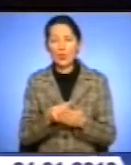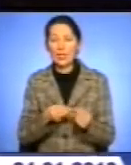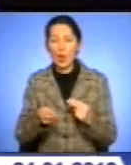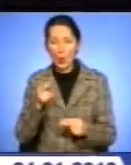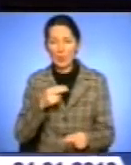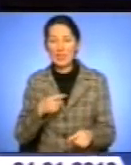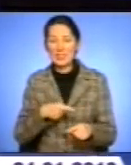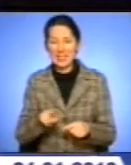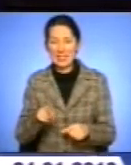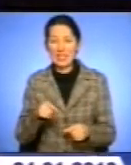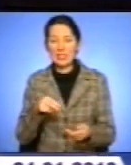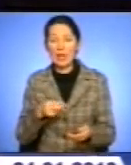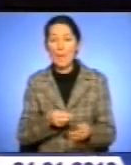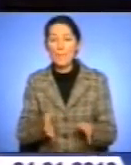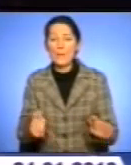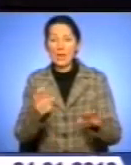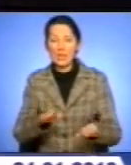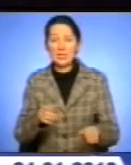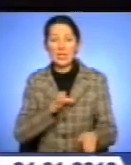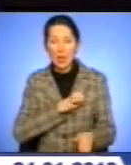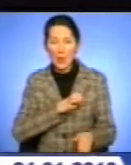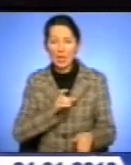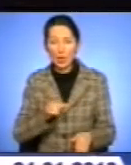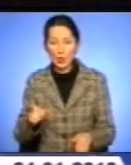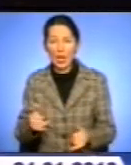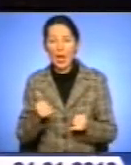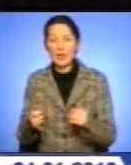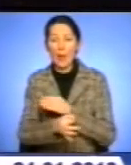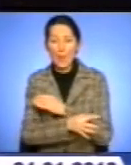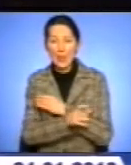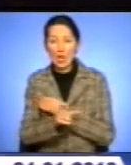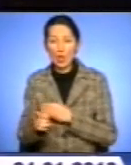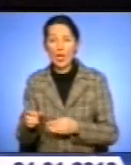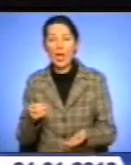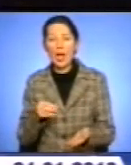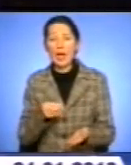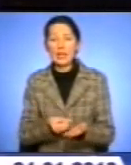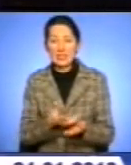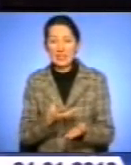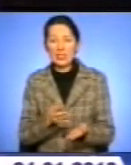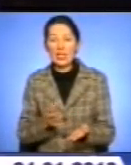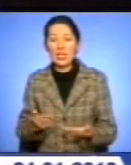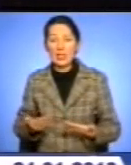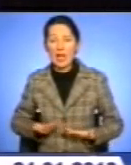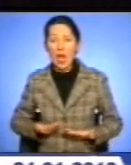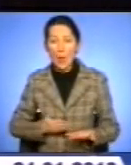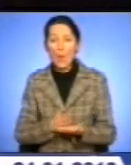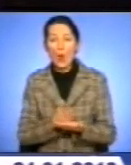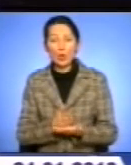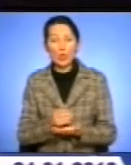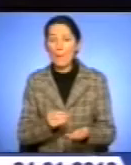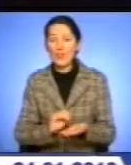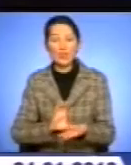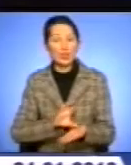українці будуть оплачувати лише посильні, відповідно з їх доходами, обґрунтовані тарифи. При цьому глава Кабміну нагадав, що уряд